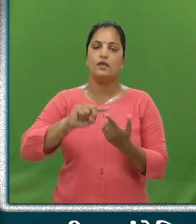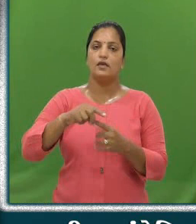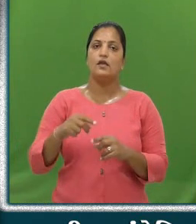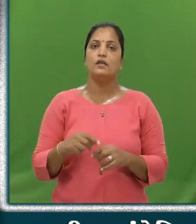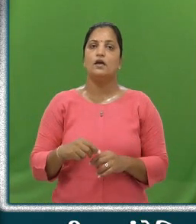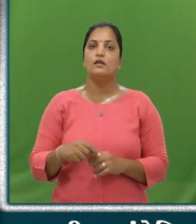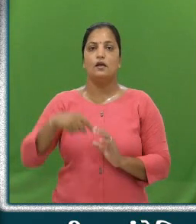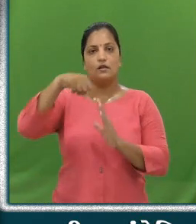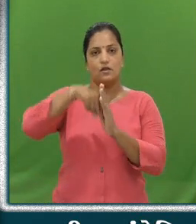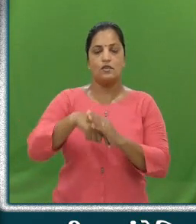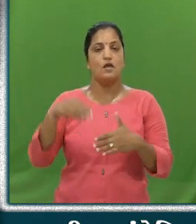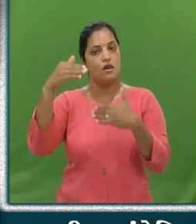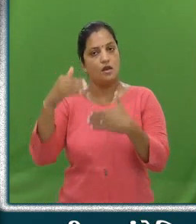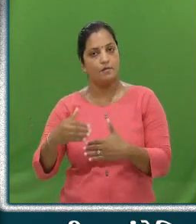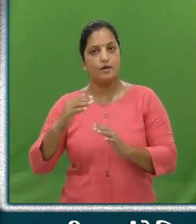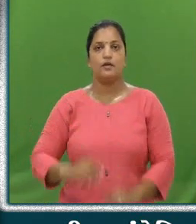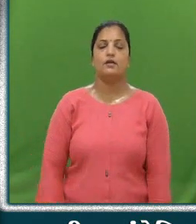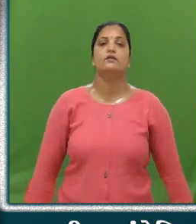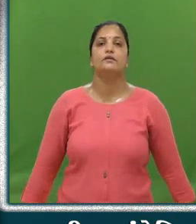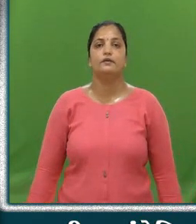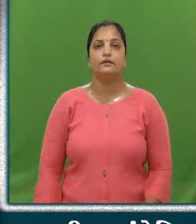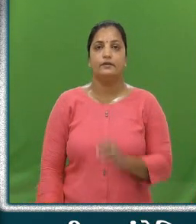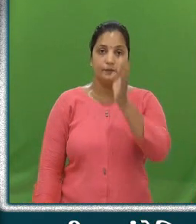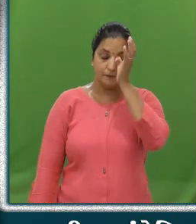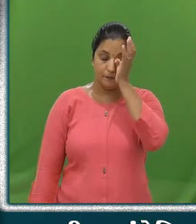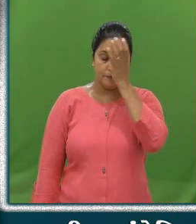હેઠળ નિયંત્રિતમાં હોય છે